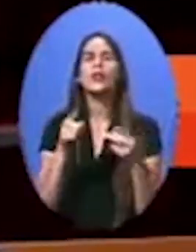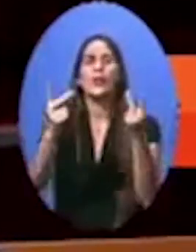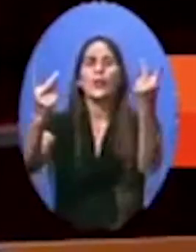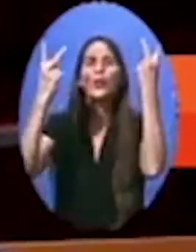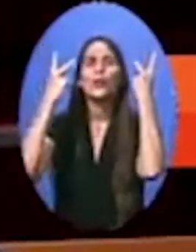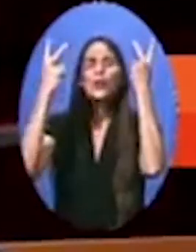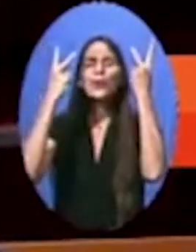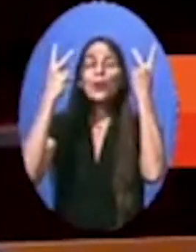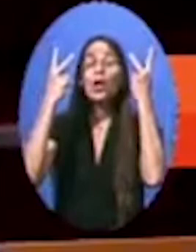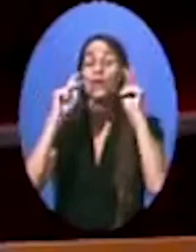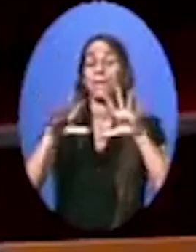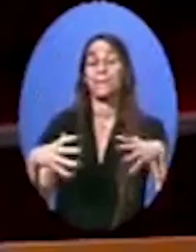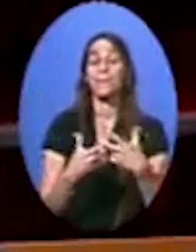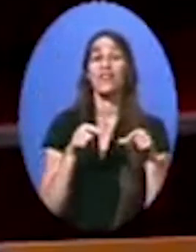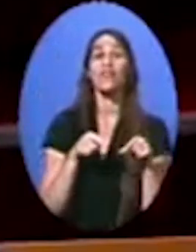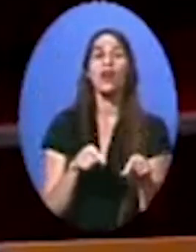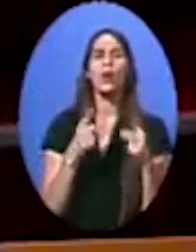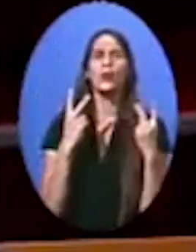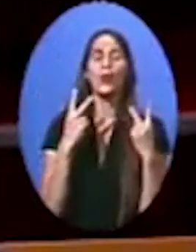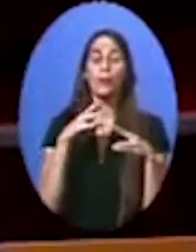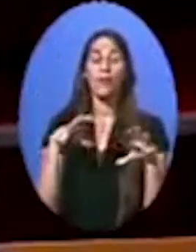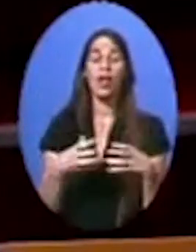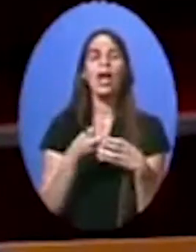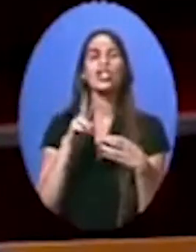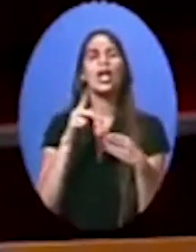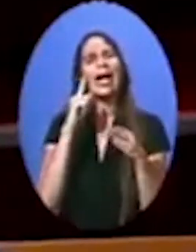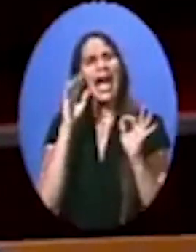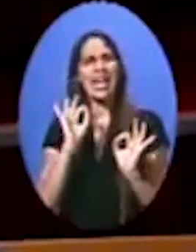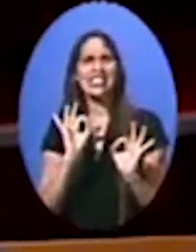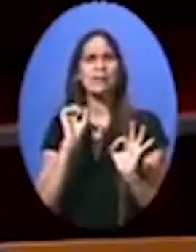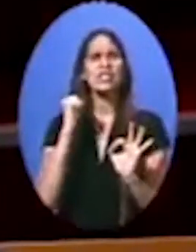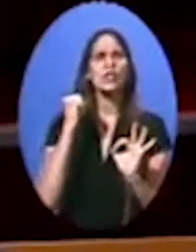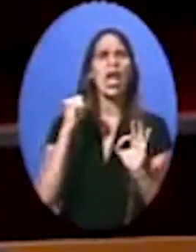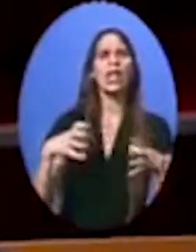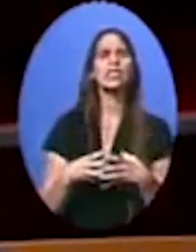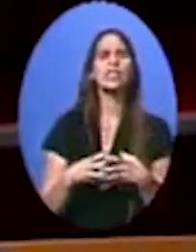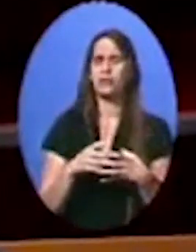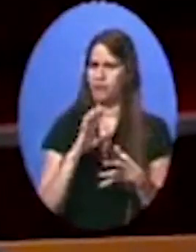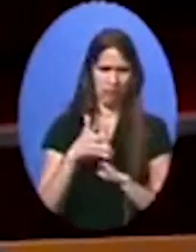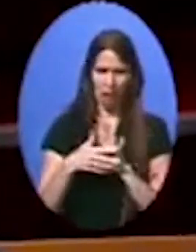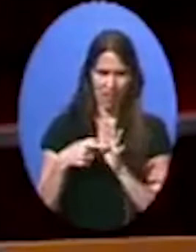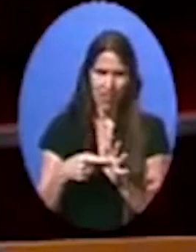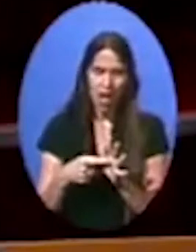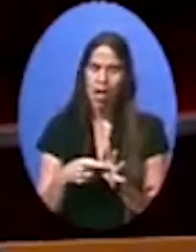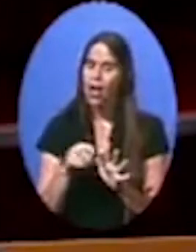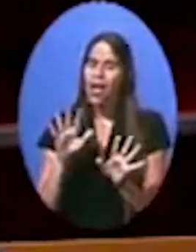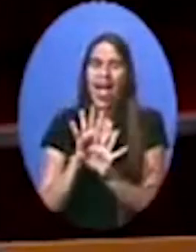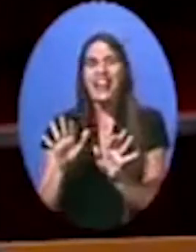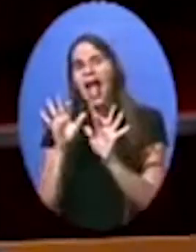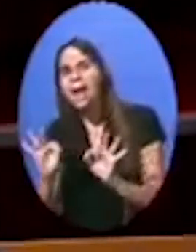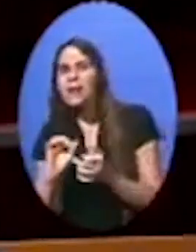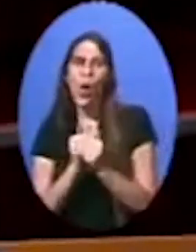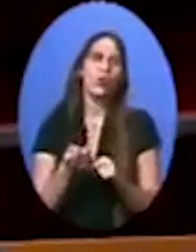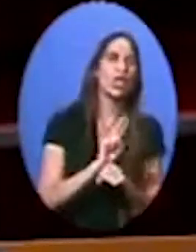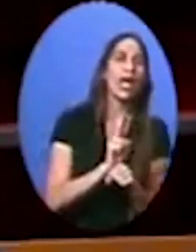העיקר. ובמפלגה יש דבר שנקרא ריאליזם סוציאליסטי. מה הוא אומר? אין דבר כזה אמת או שקר.